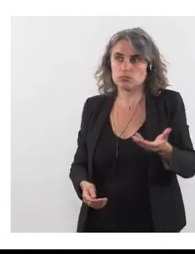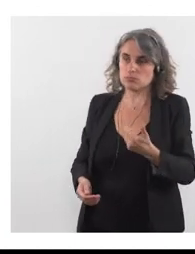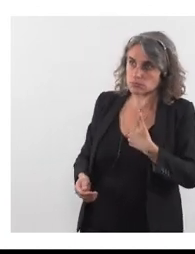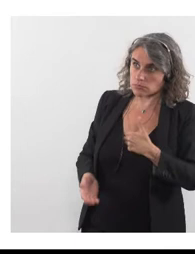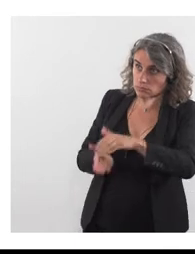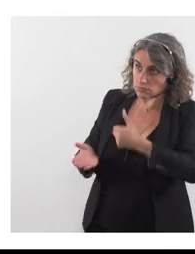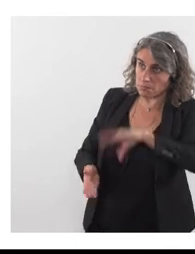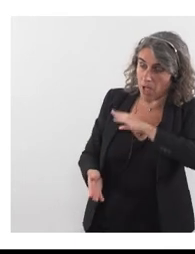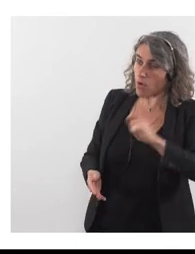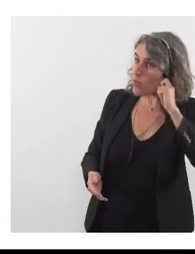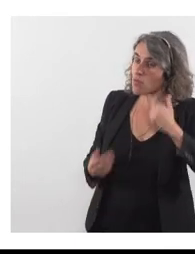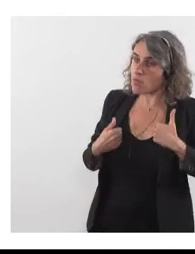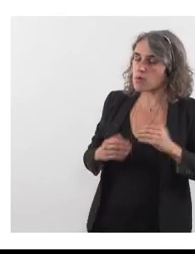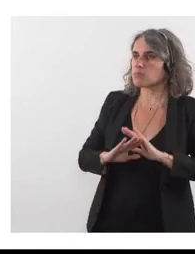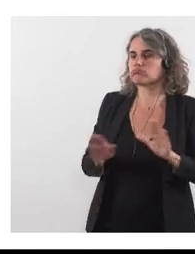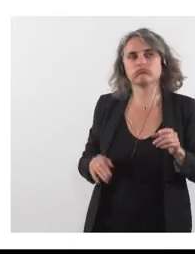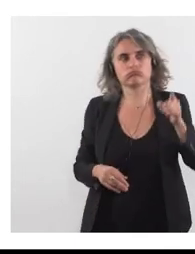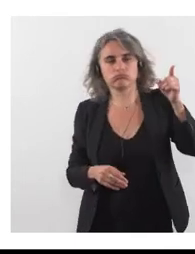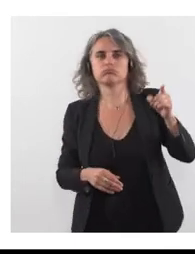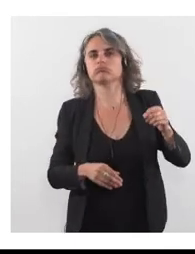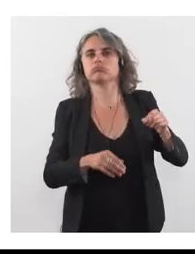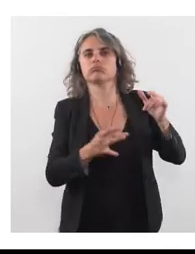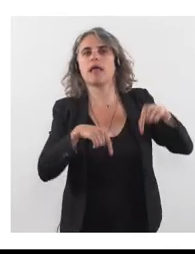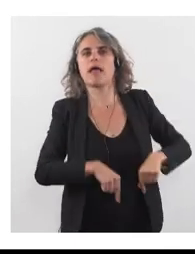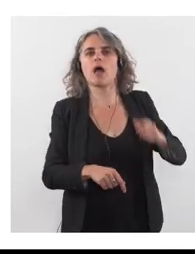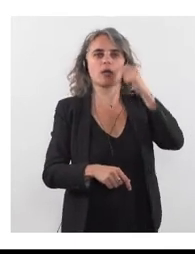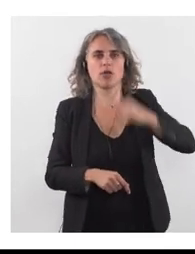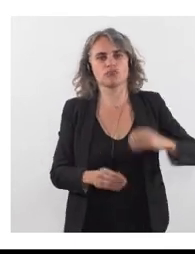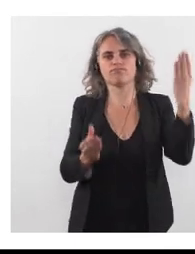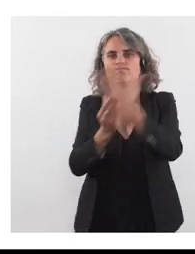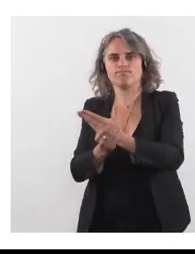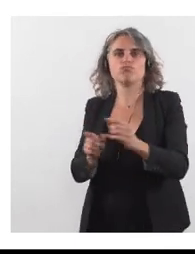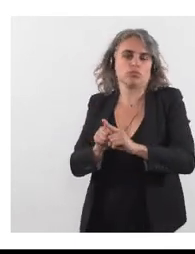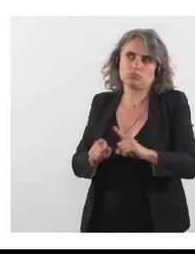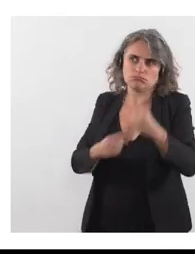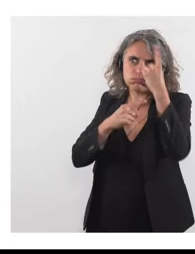qu'il est homosexuel. La Belgique intervient et donc nous alimentons les autorités